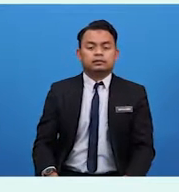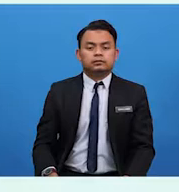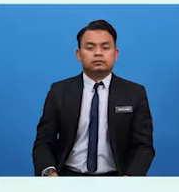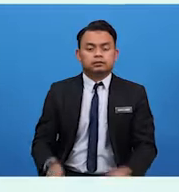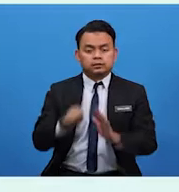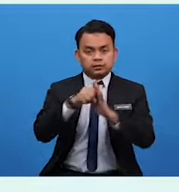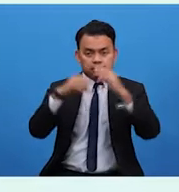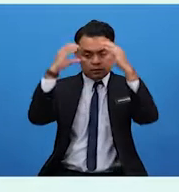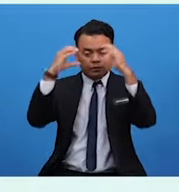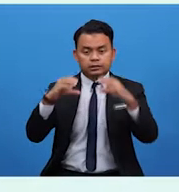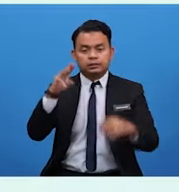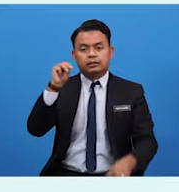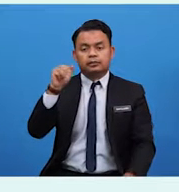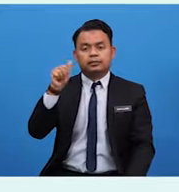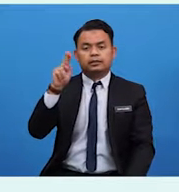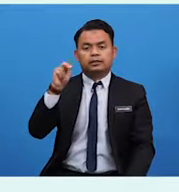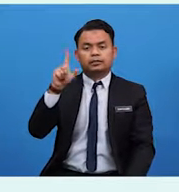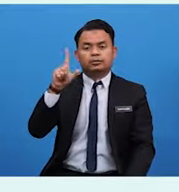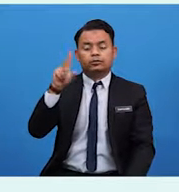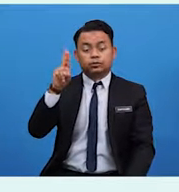dikawal mengikut jenis fabrik.